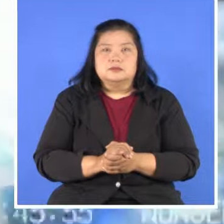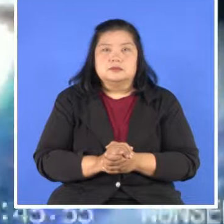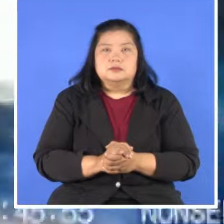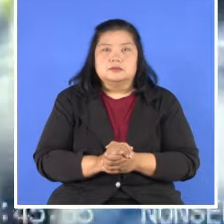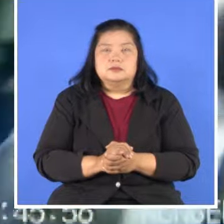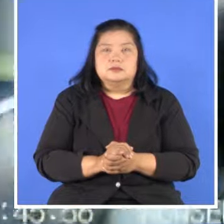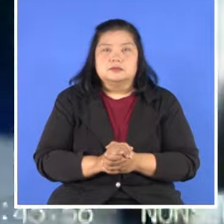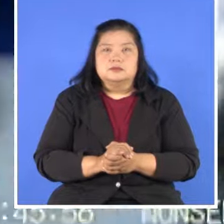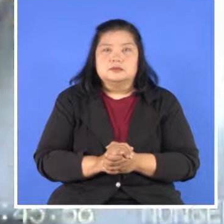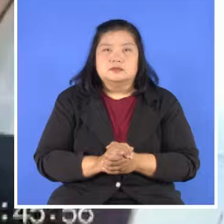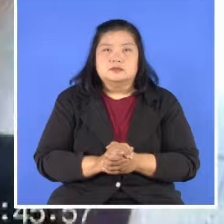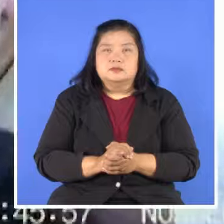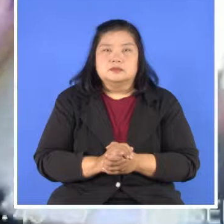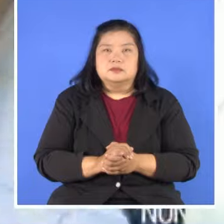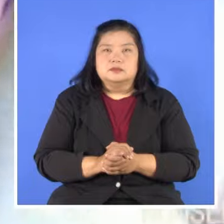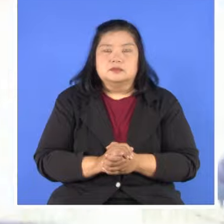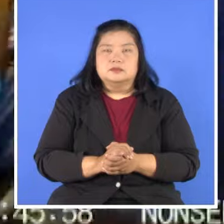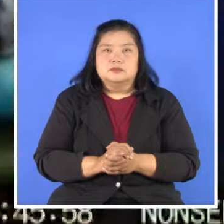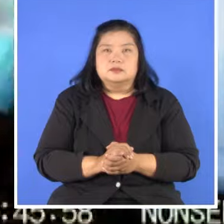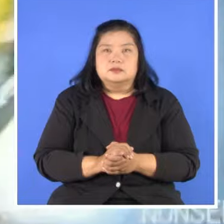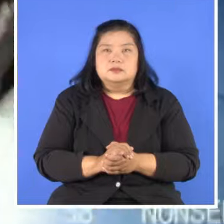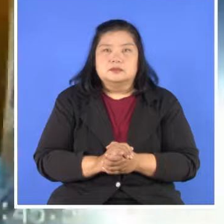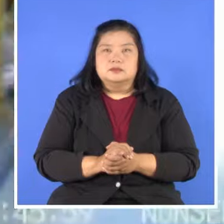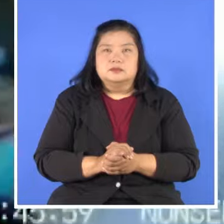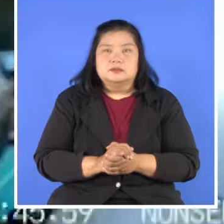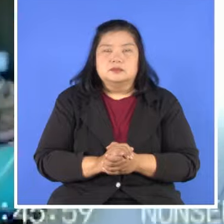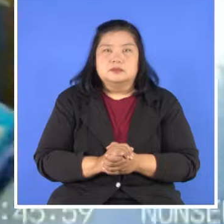ไปโล่ลงแล้วลงแล้วพออย่าเพิ่ง